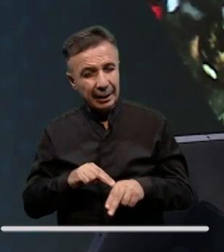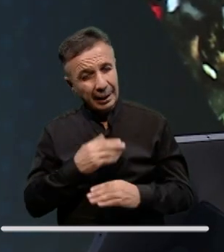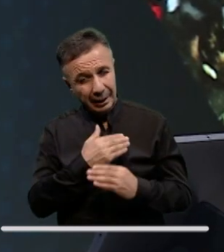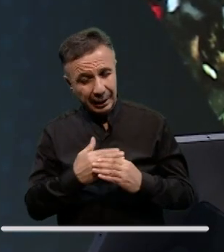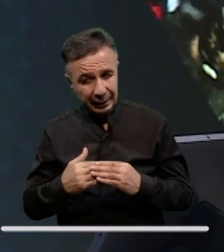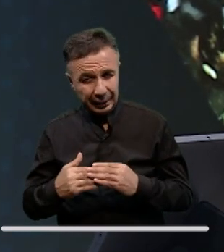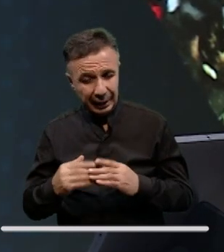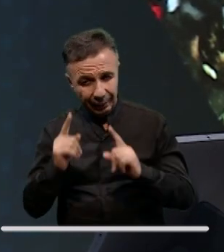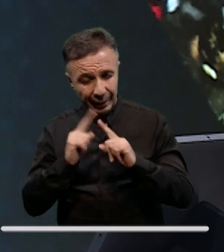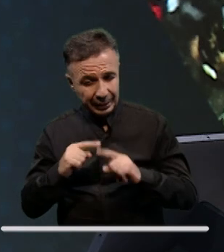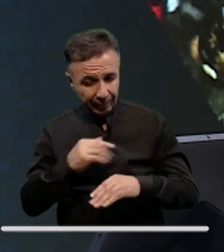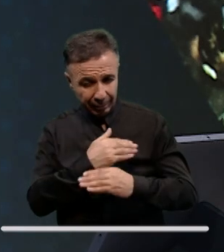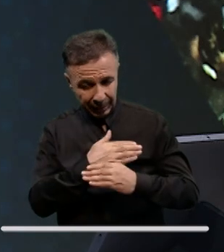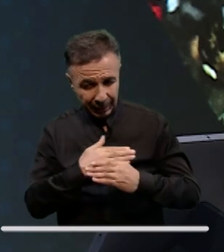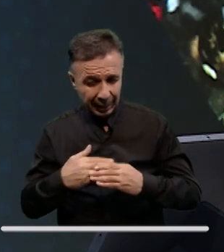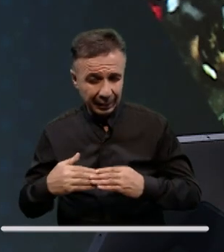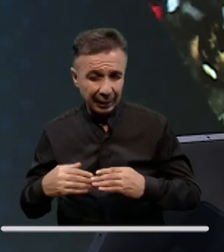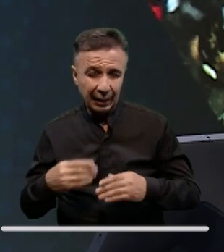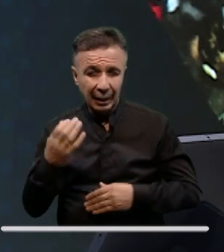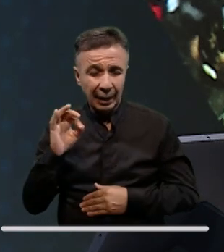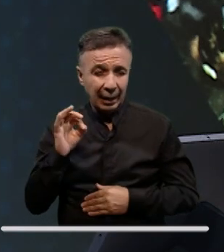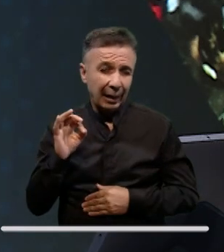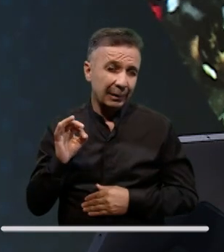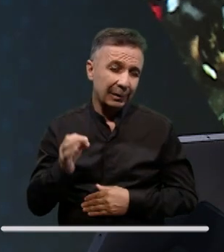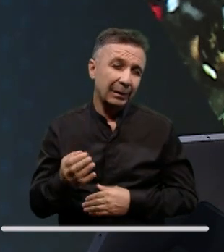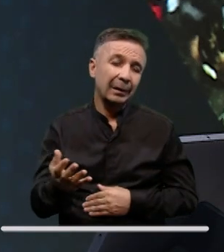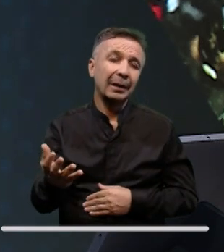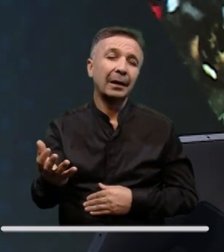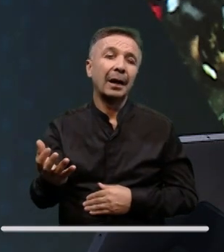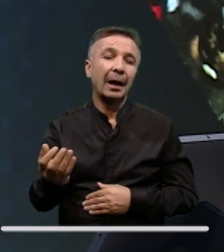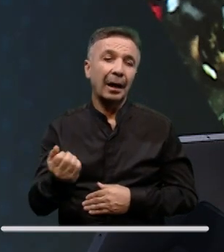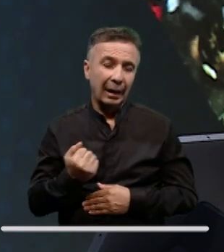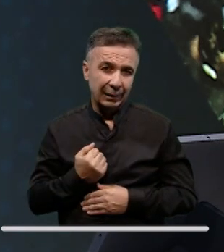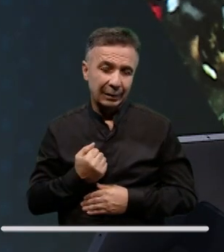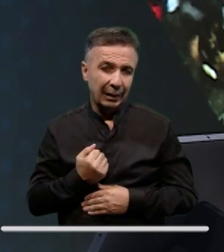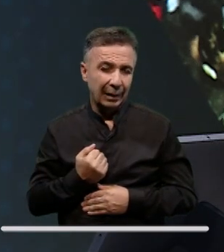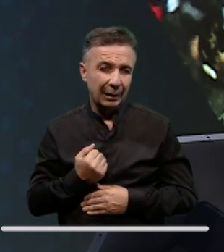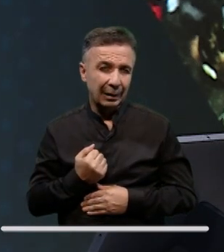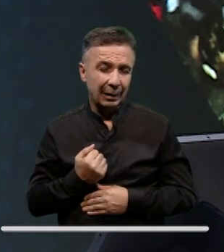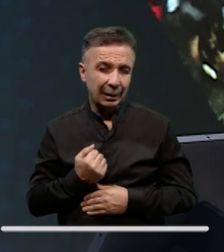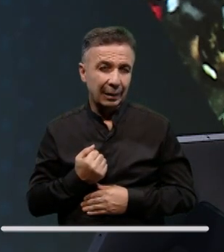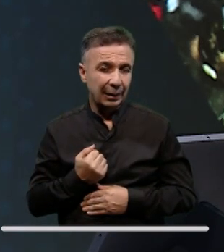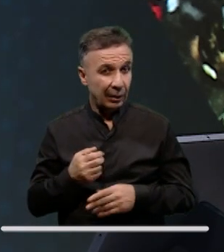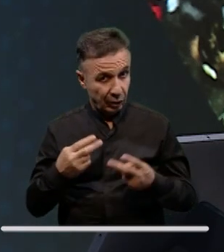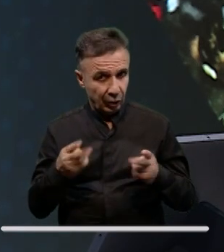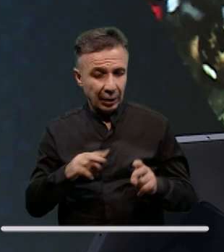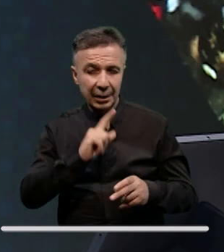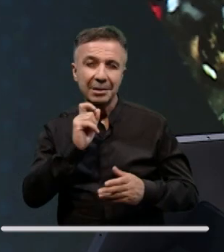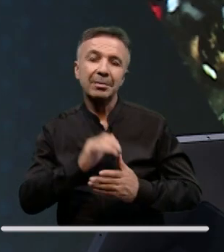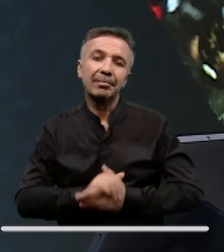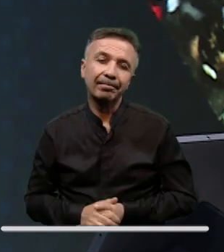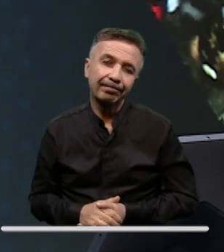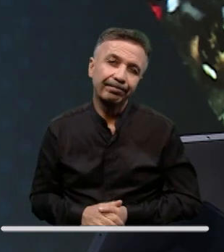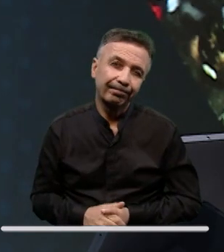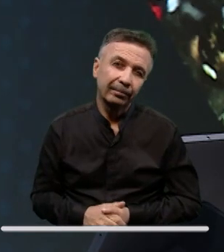kartı eyv değiştirir mi durumu Hesap kartı ya da banka kartı olması bunu soracaktım Hocama çok teşekkür ederim